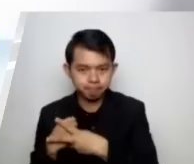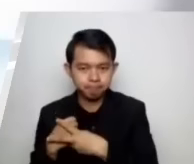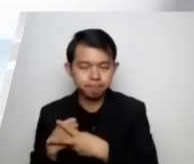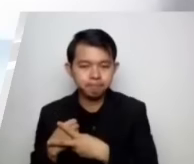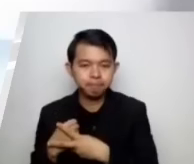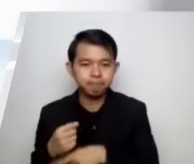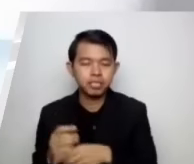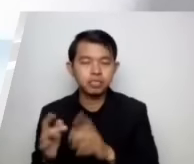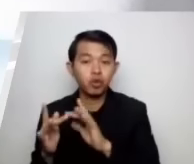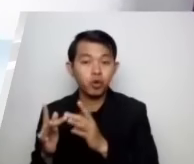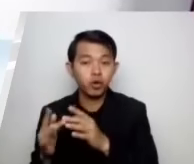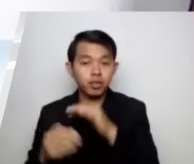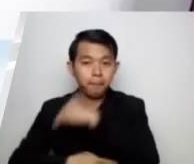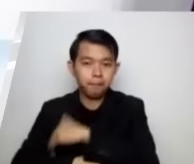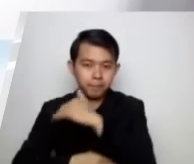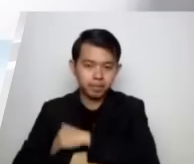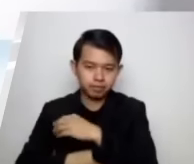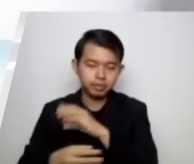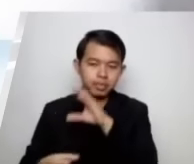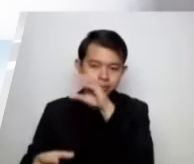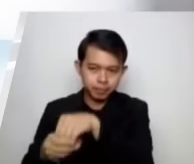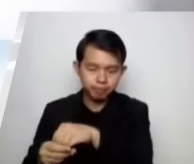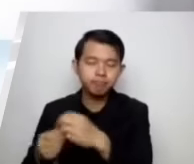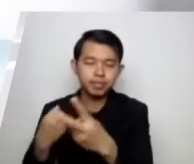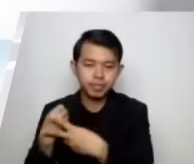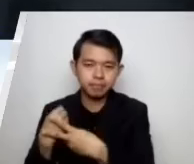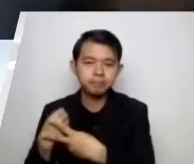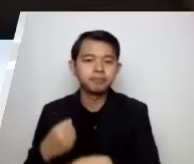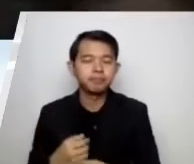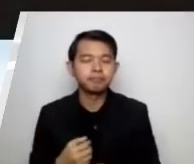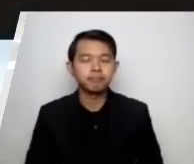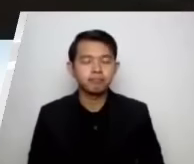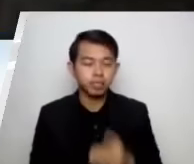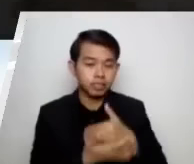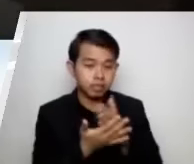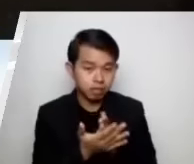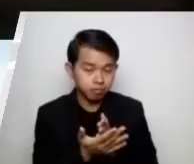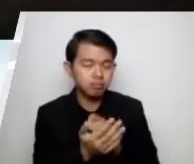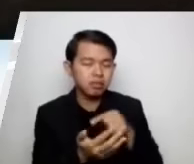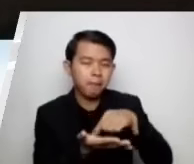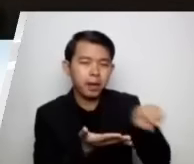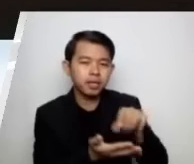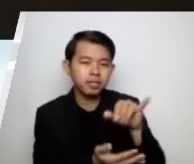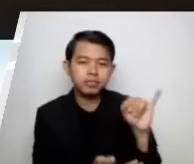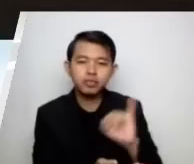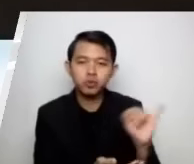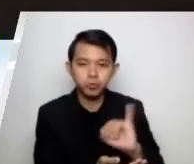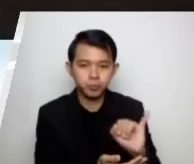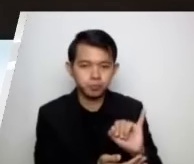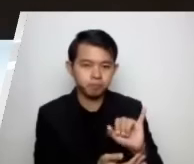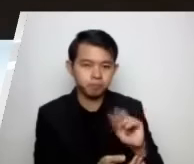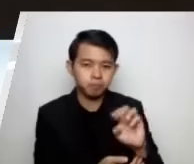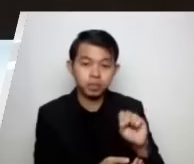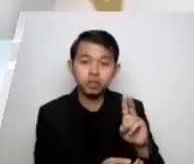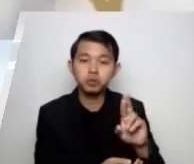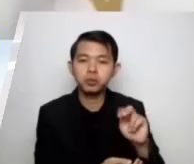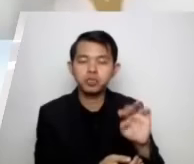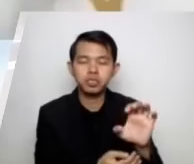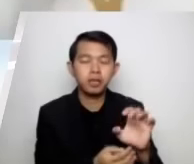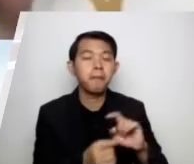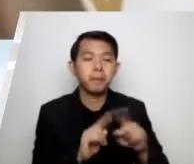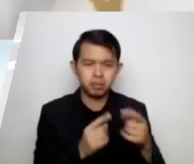banking. Pinambayad niya rin daw ang iba ng kanyang insurance. Pero nagtabi rin daw siya para sa kanyang magulang at para sa kanyang sarili.